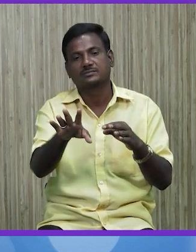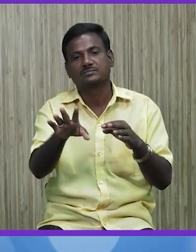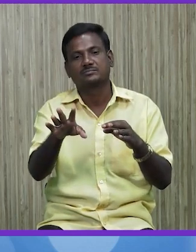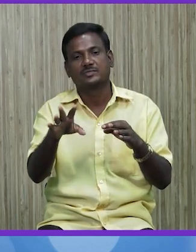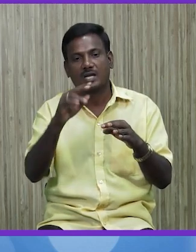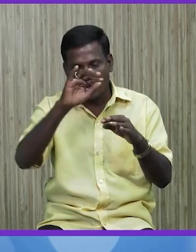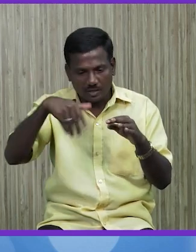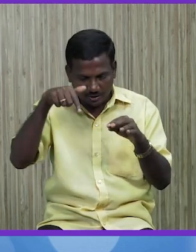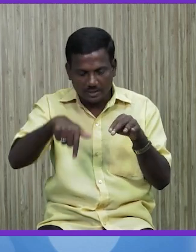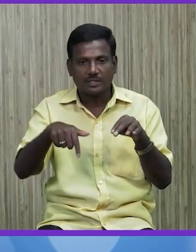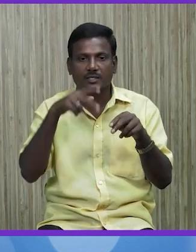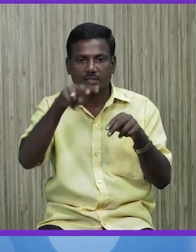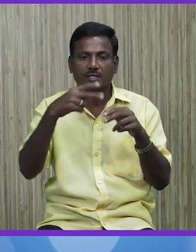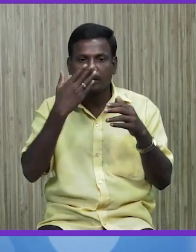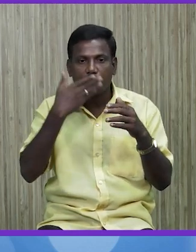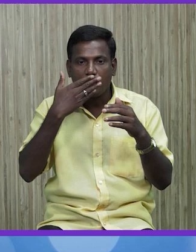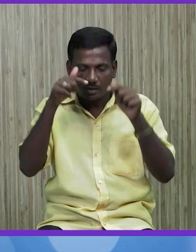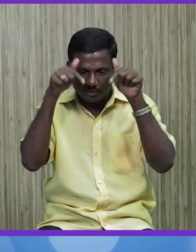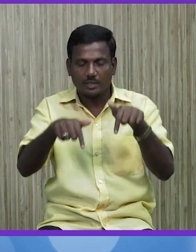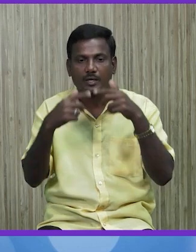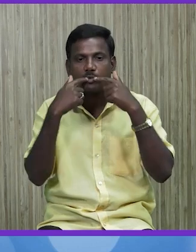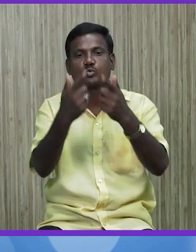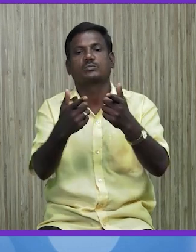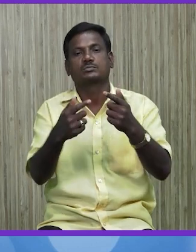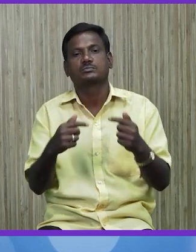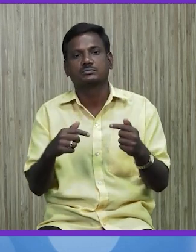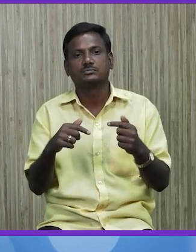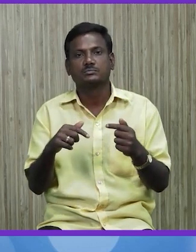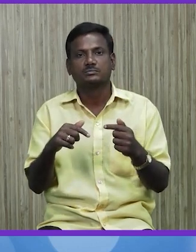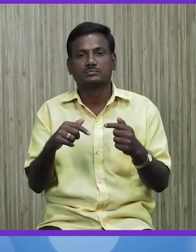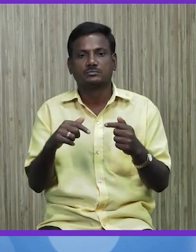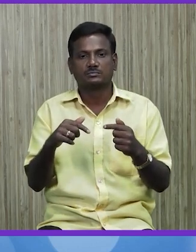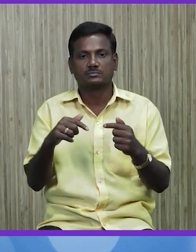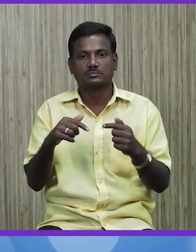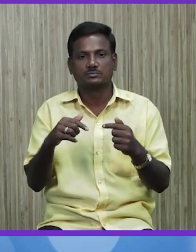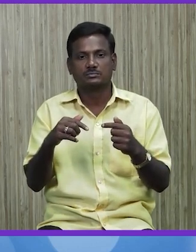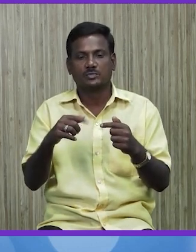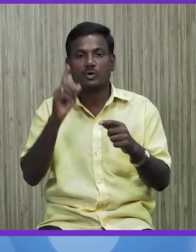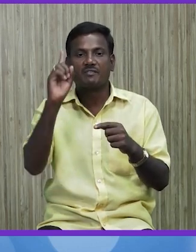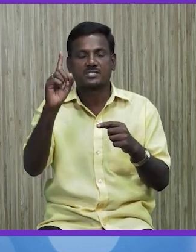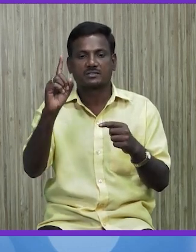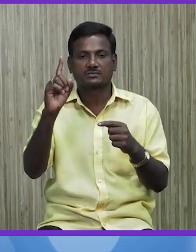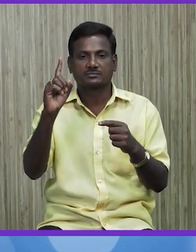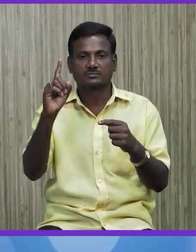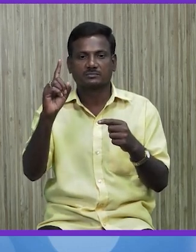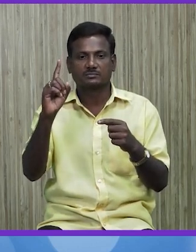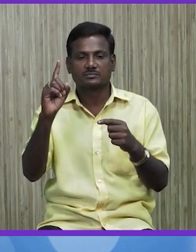அவைகளைப்பட்றி உங்களிடம் நான் பூருகின்றேன் மகவுதலிலே